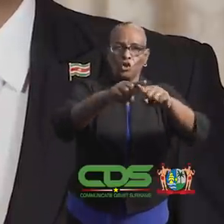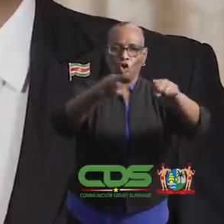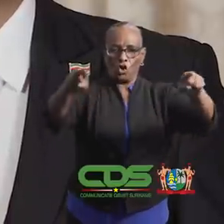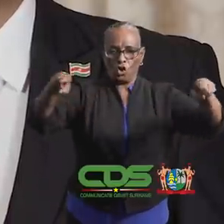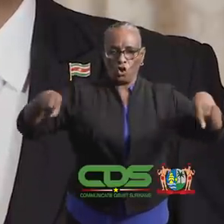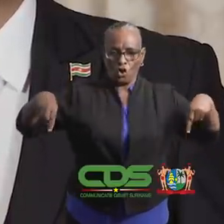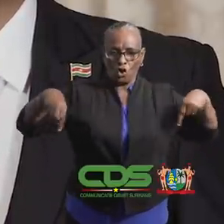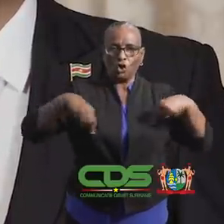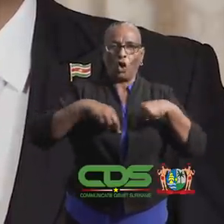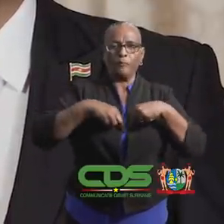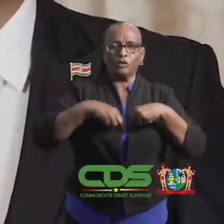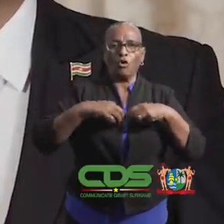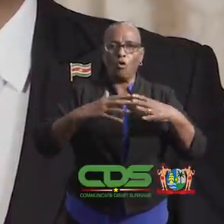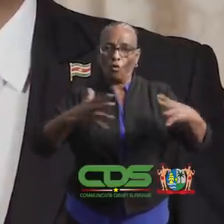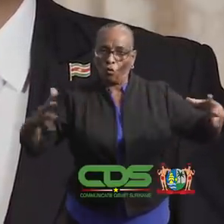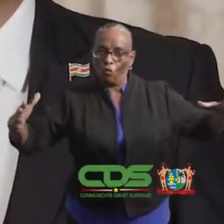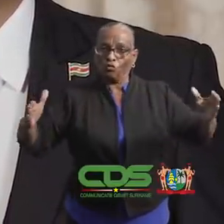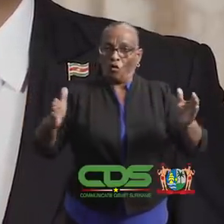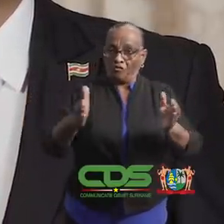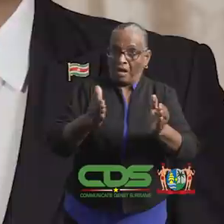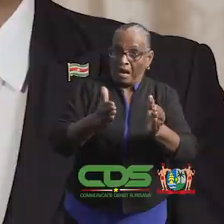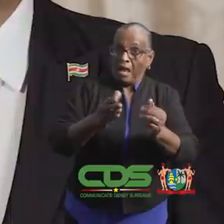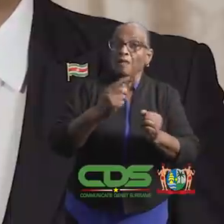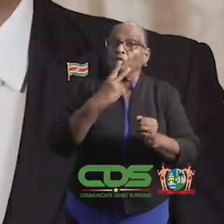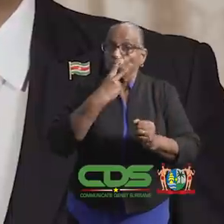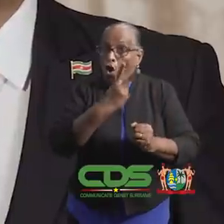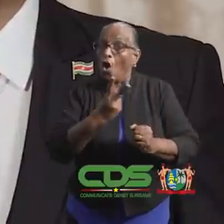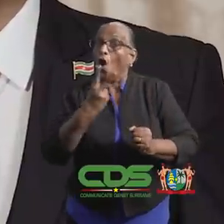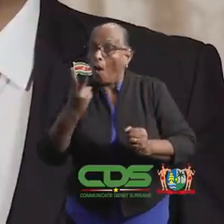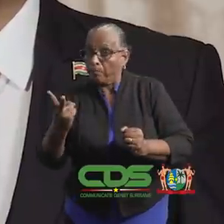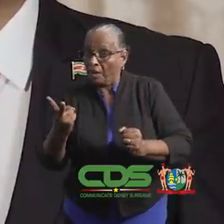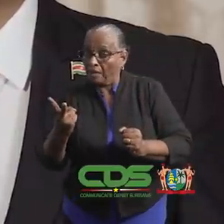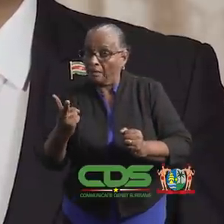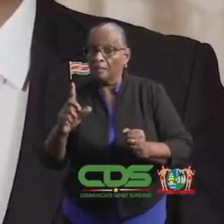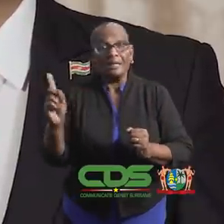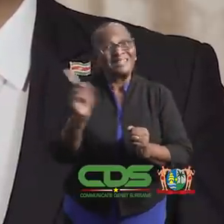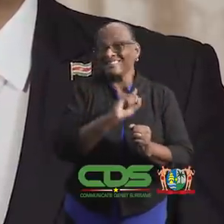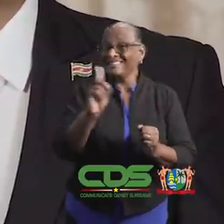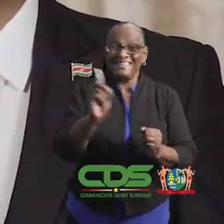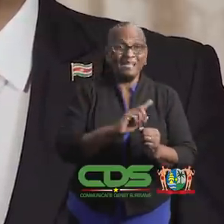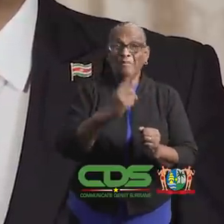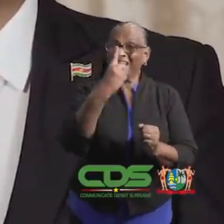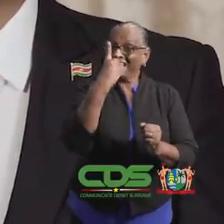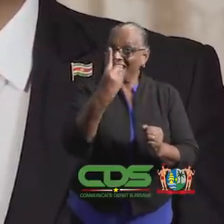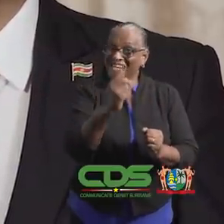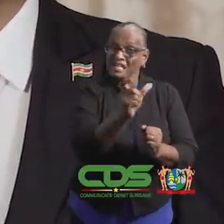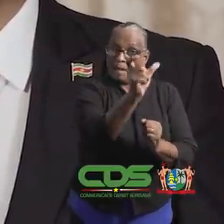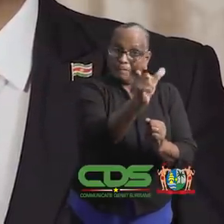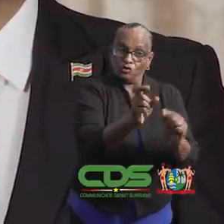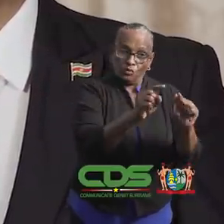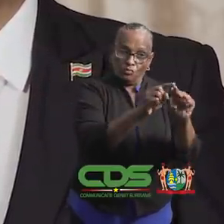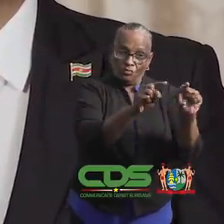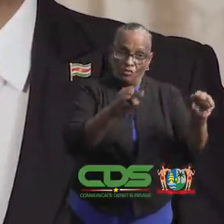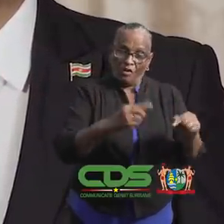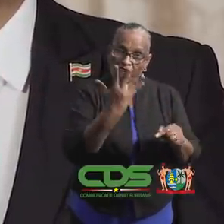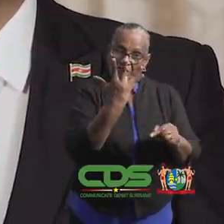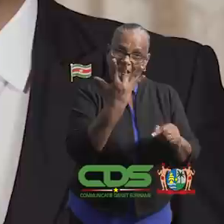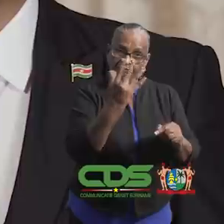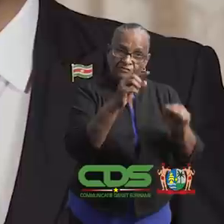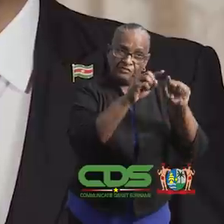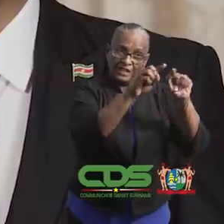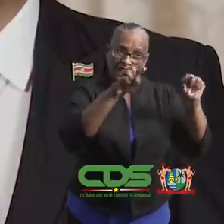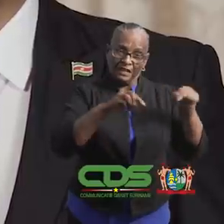de desbetreffende ruimte. De maatstaf is gesteld op niet meer dan 1 persoon per 5 vierkante meter